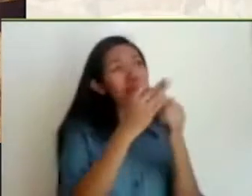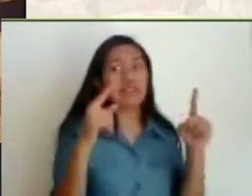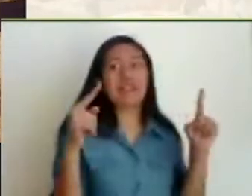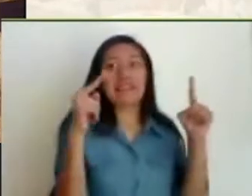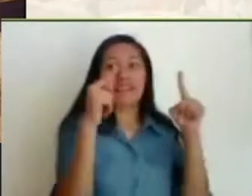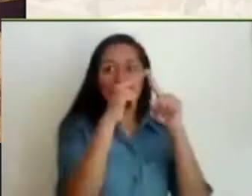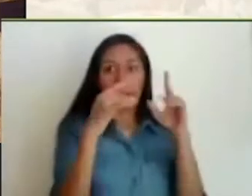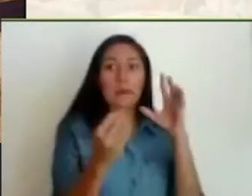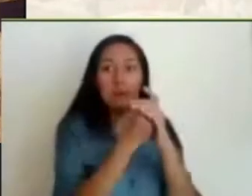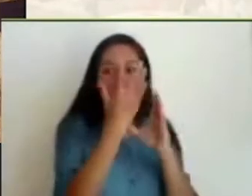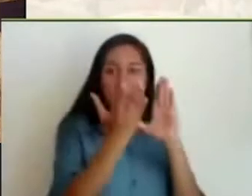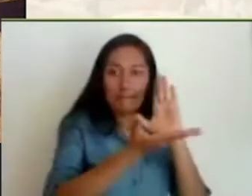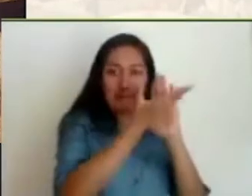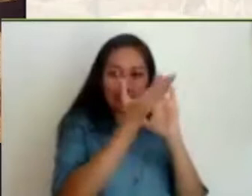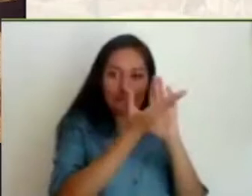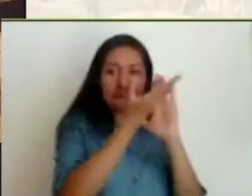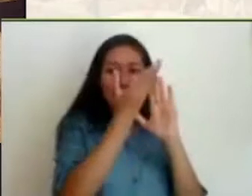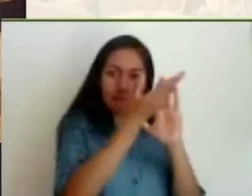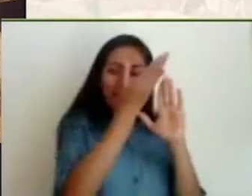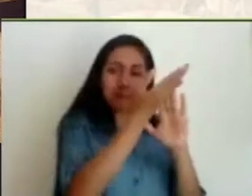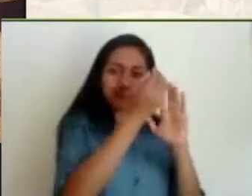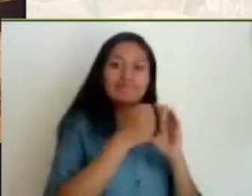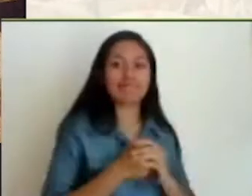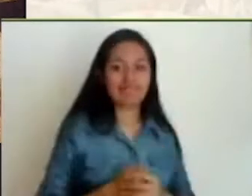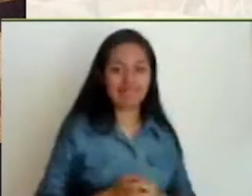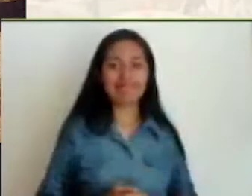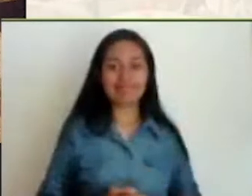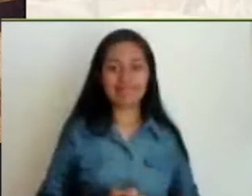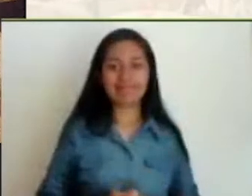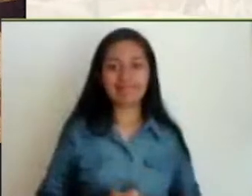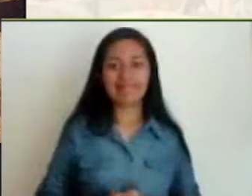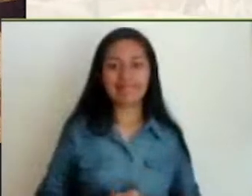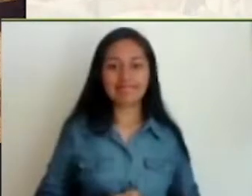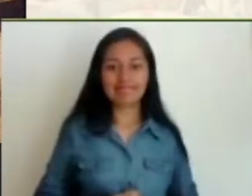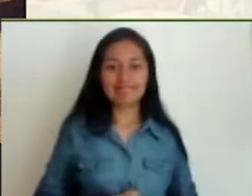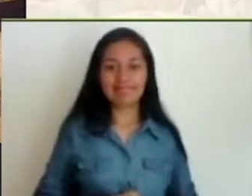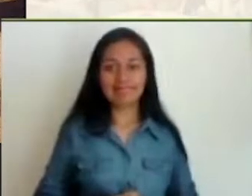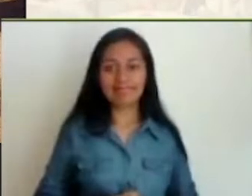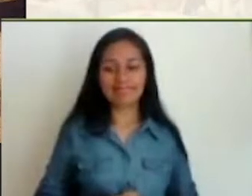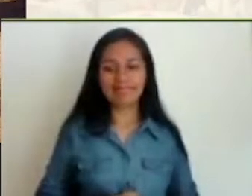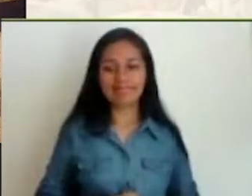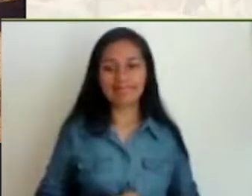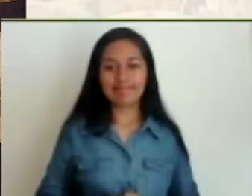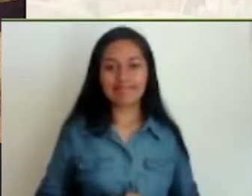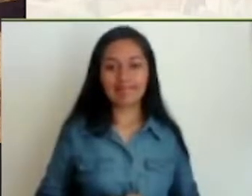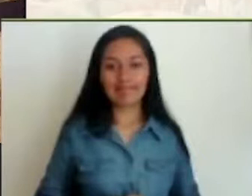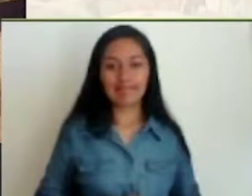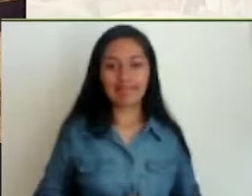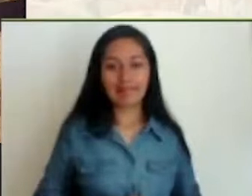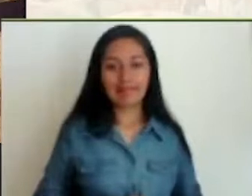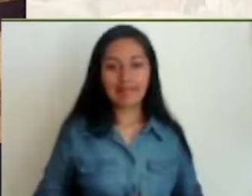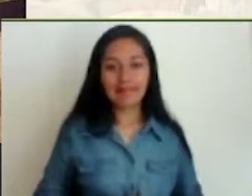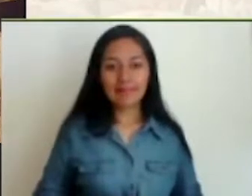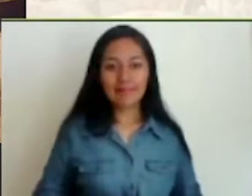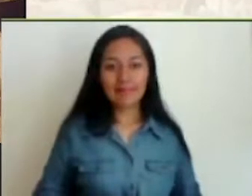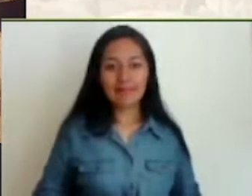della città dall'epidemia in segno di riconoscenza. L'isola della Giudecca viene scelta come luogo in cui